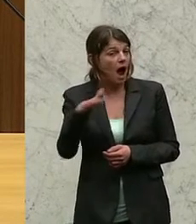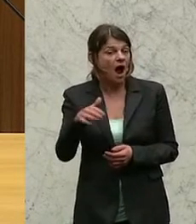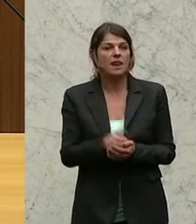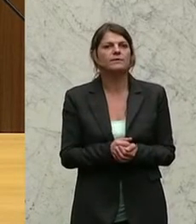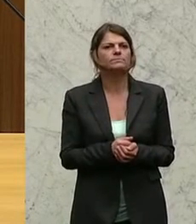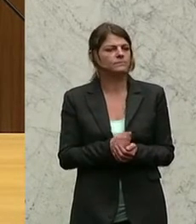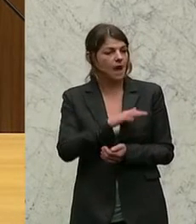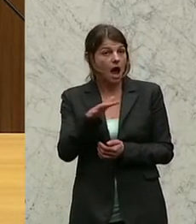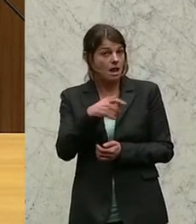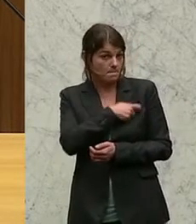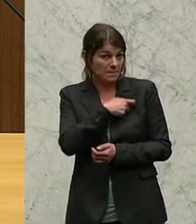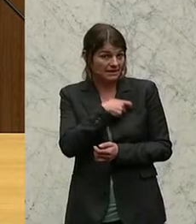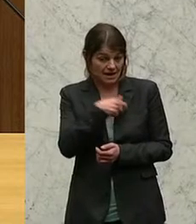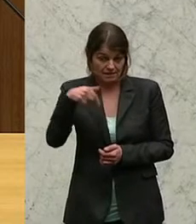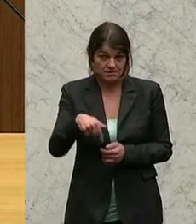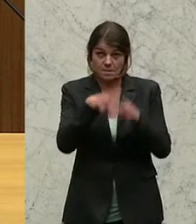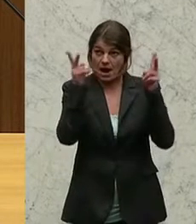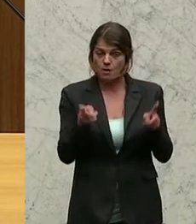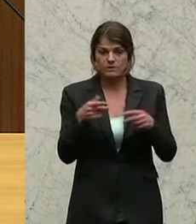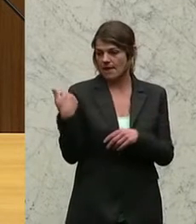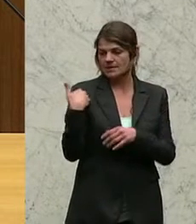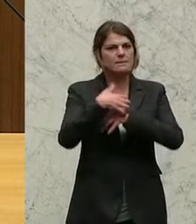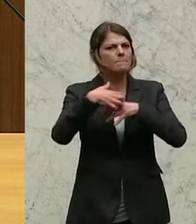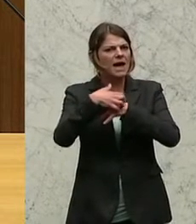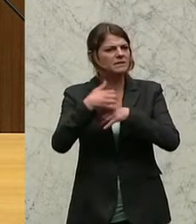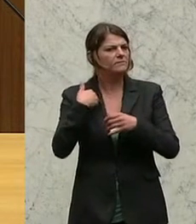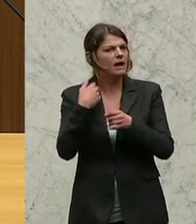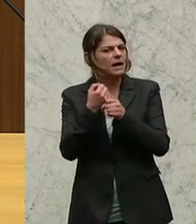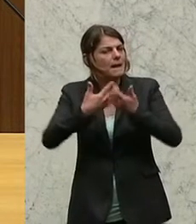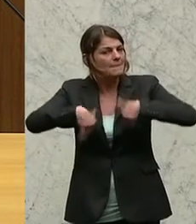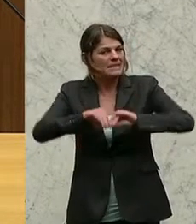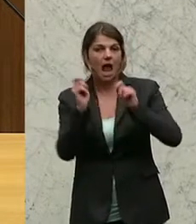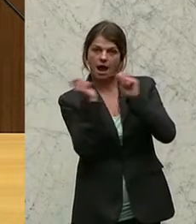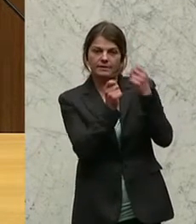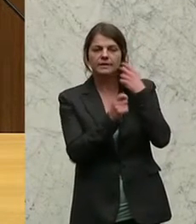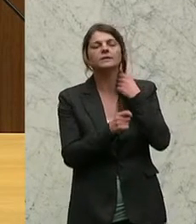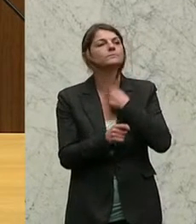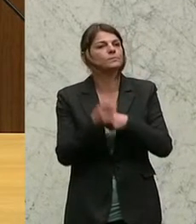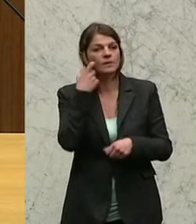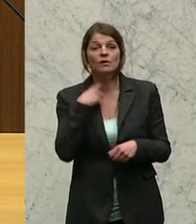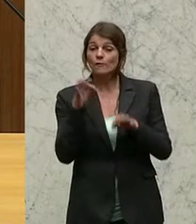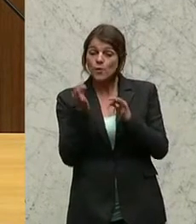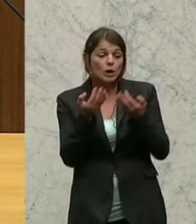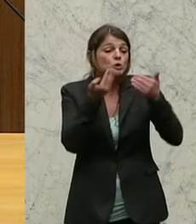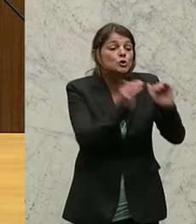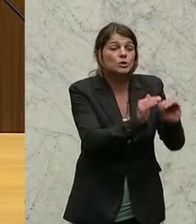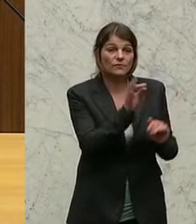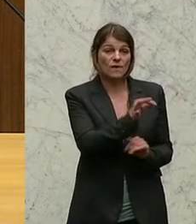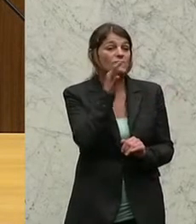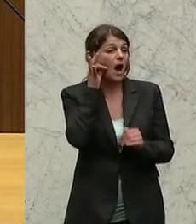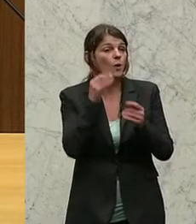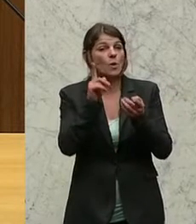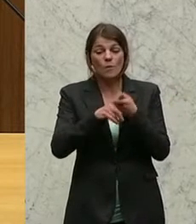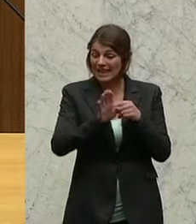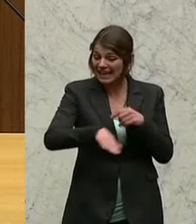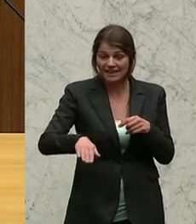aller im Haus vertretenen Parteien im letzten März einen gemeinsamen Antrag für den Schutz für Frauen und Kinder auf